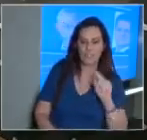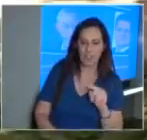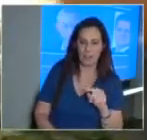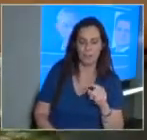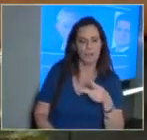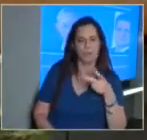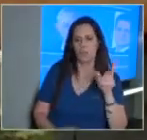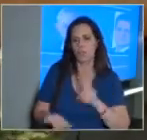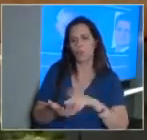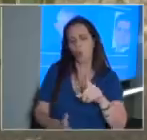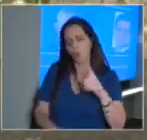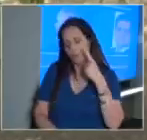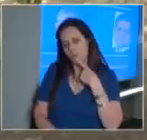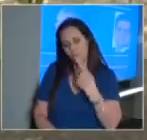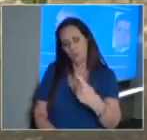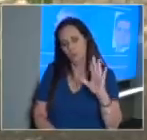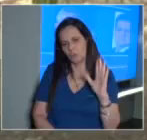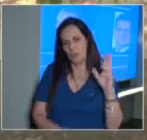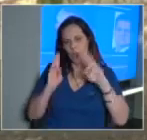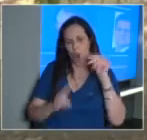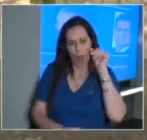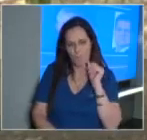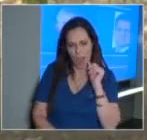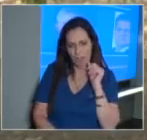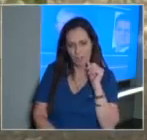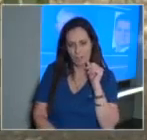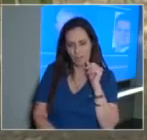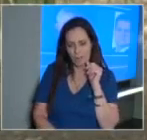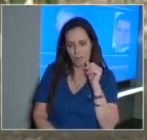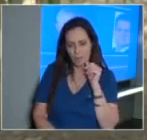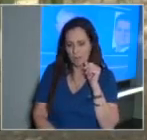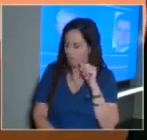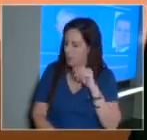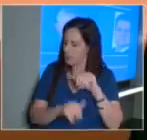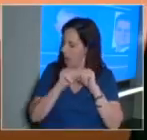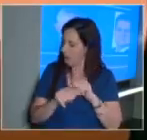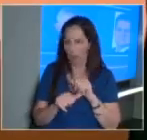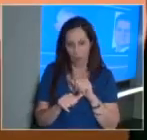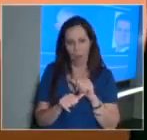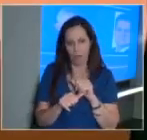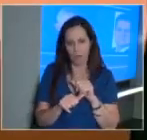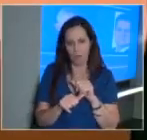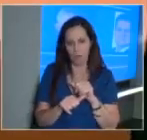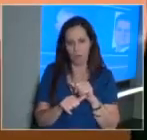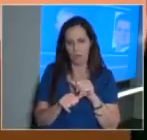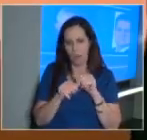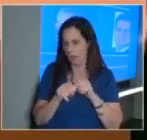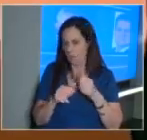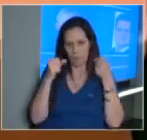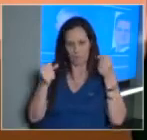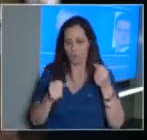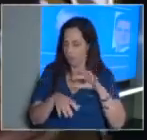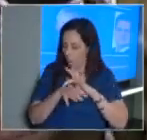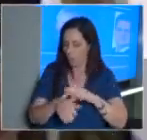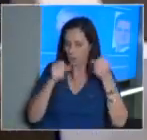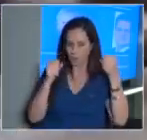האוזר זכאים לדעתם ולמעשיהם. כחול לבן עמדה מאחור, כמו שאת יודעת היטב, עמדה מאחורי ההפגנה הזאת,